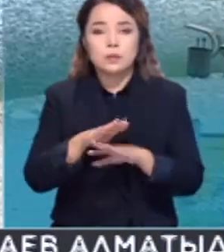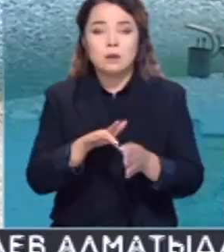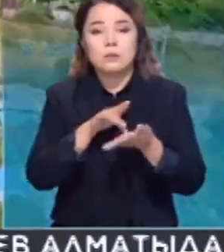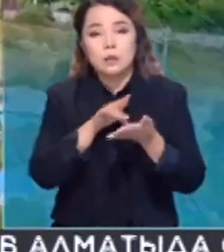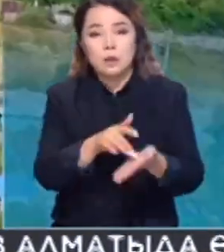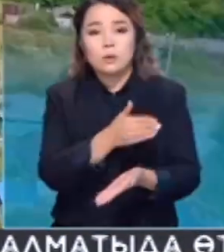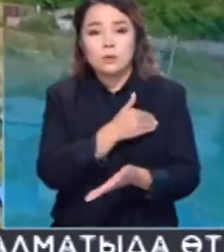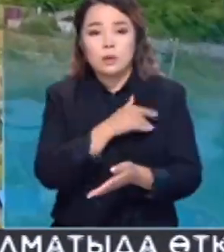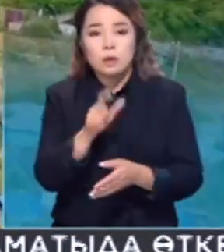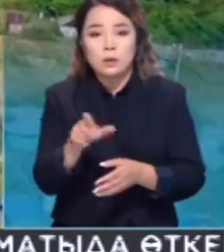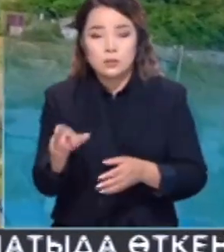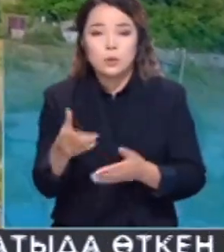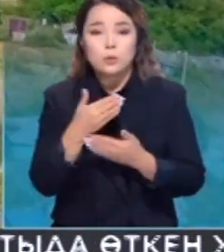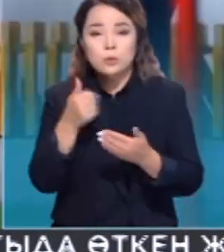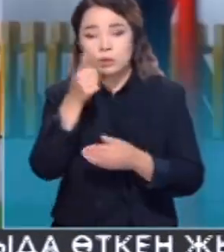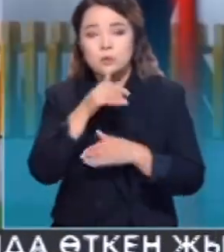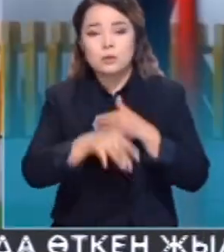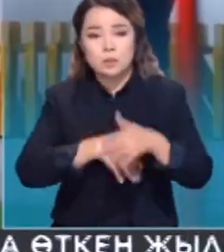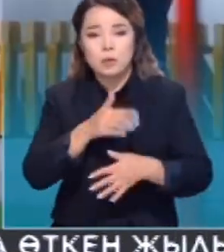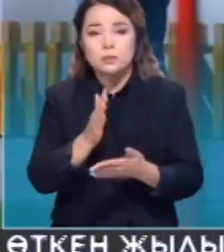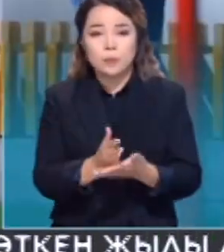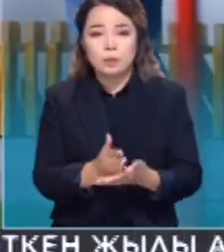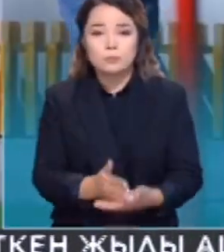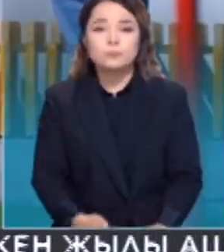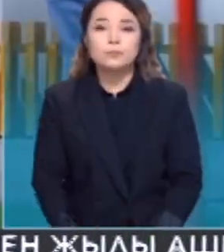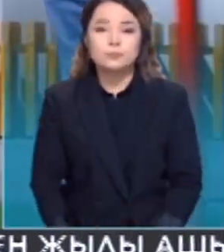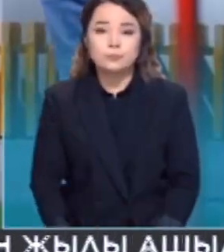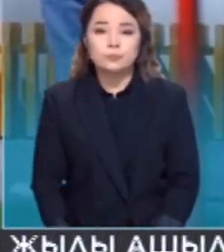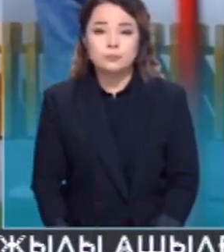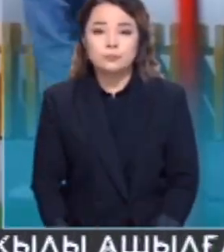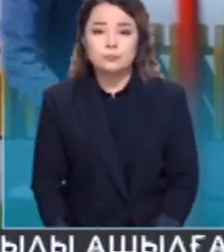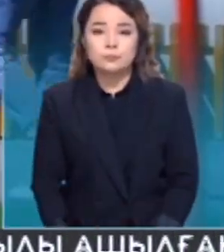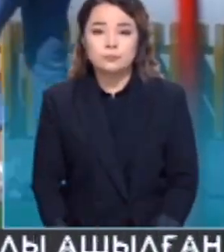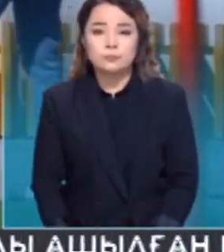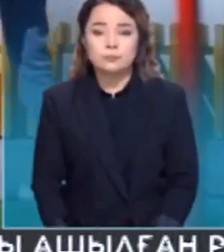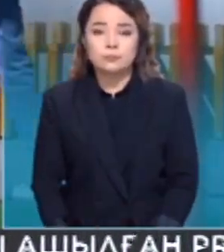аралағысы келетіндер қатары соңғы жылдары артып келеді.